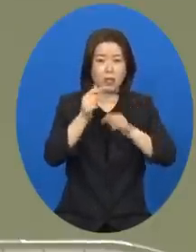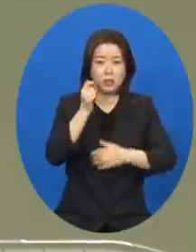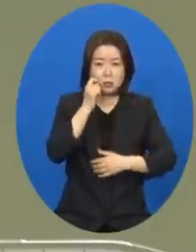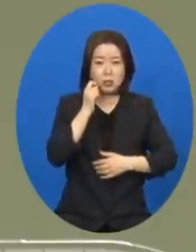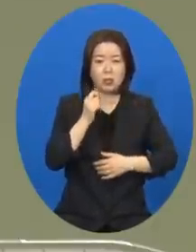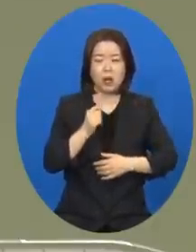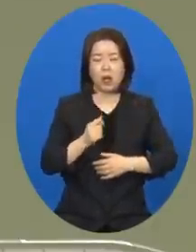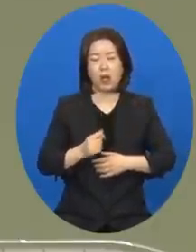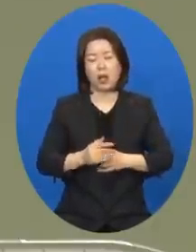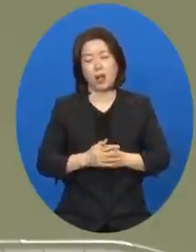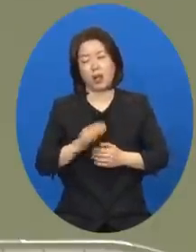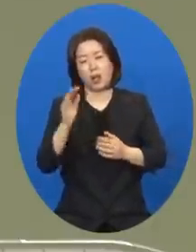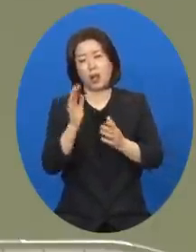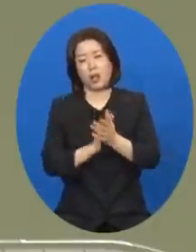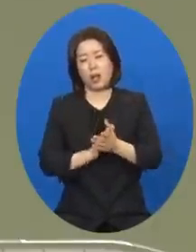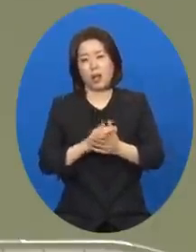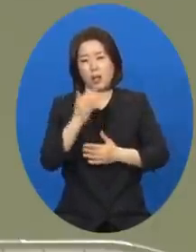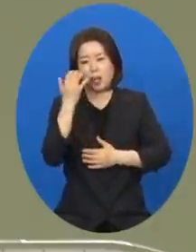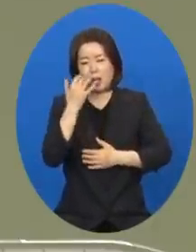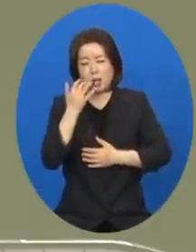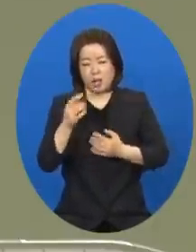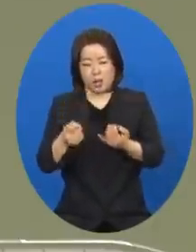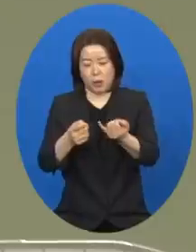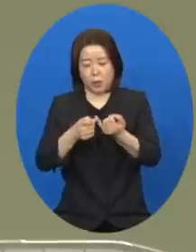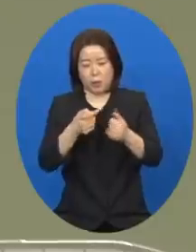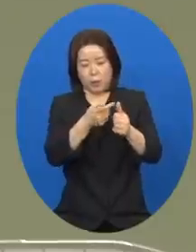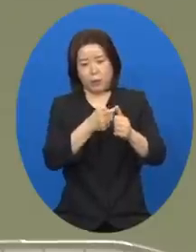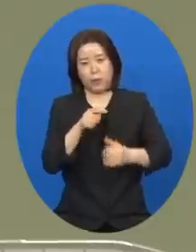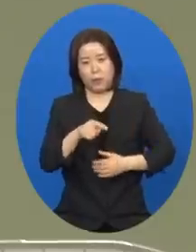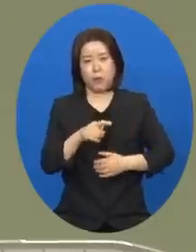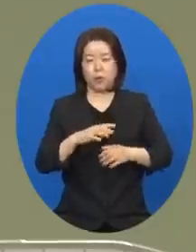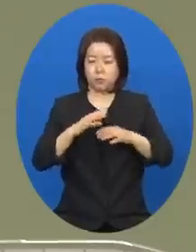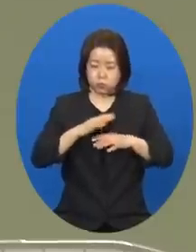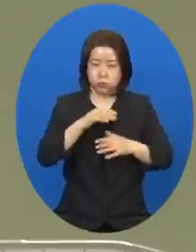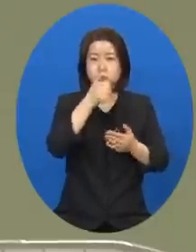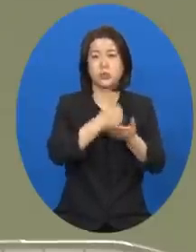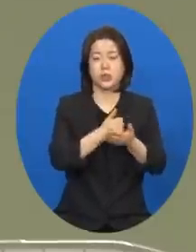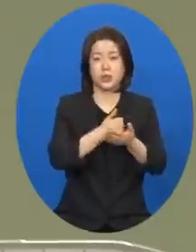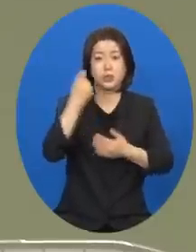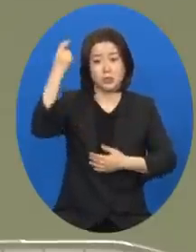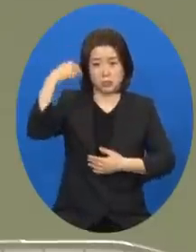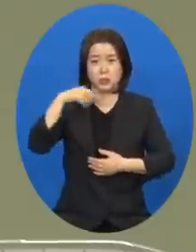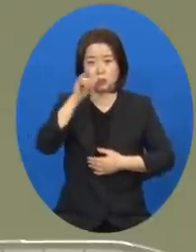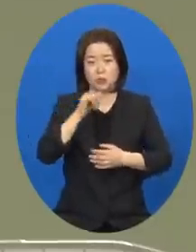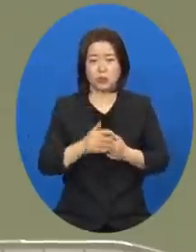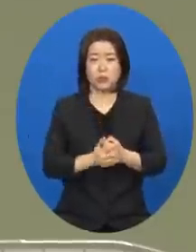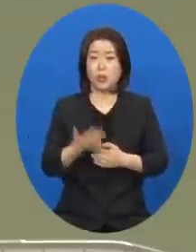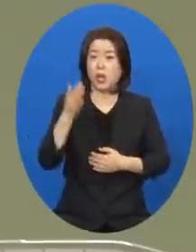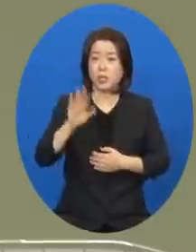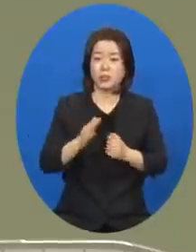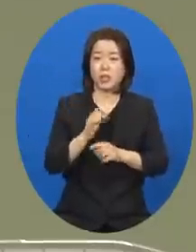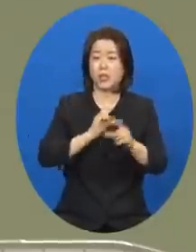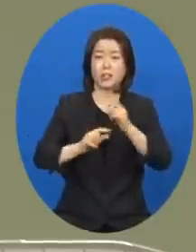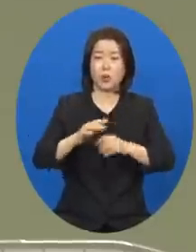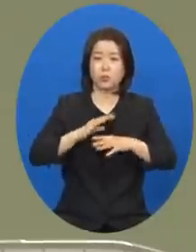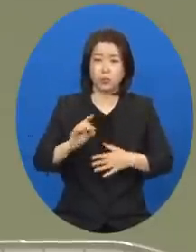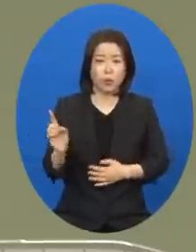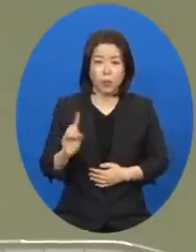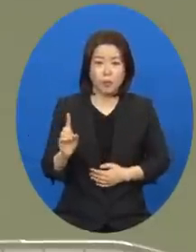와, 간음죄가 이렇게 무서운 거구나. 그게 그렇게 느껴지더라고요. 근데 더 무서운